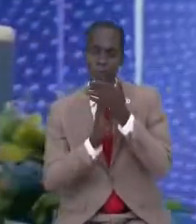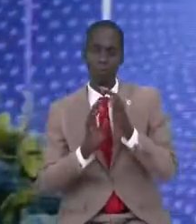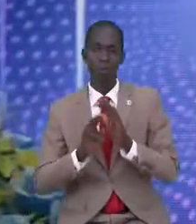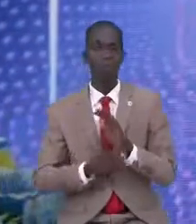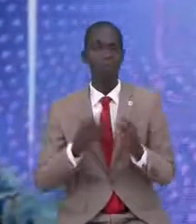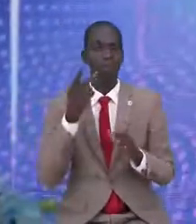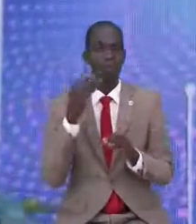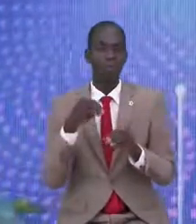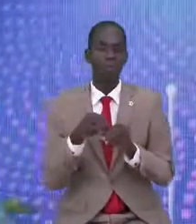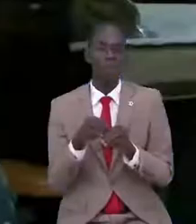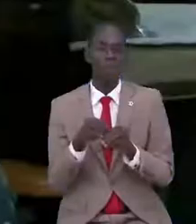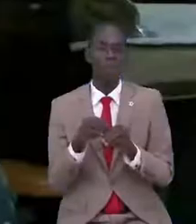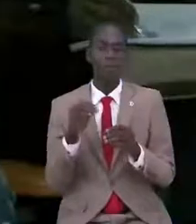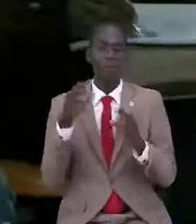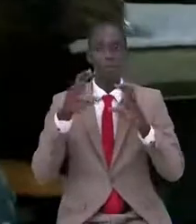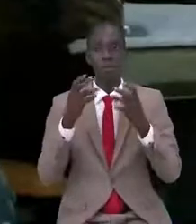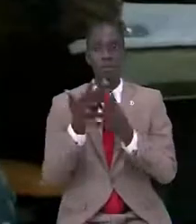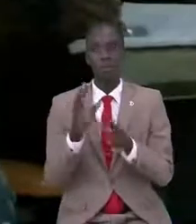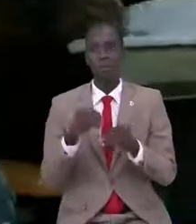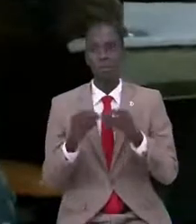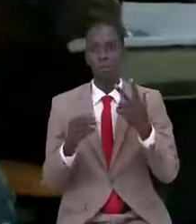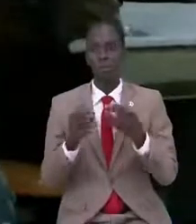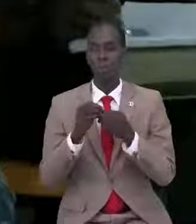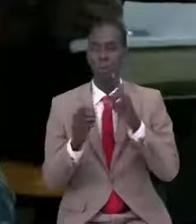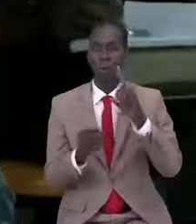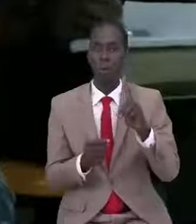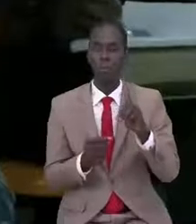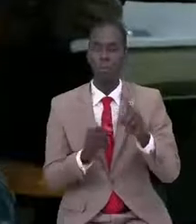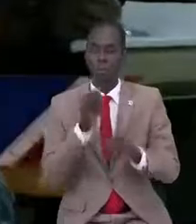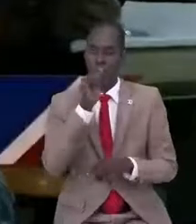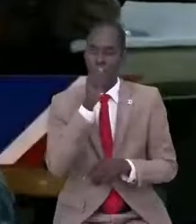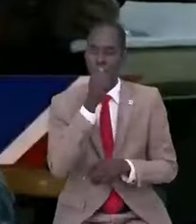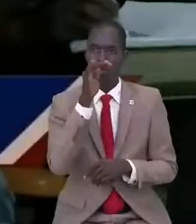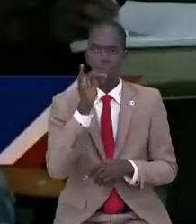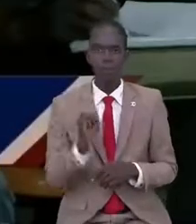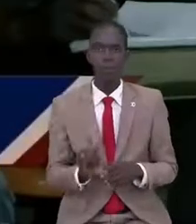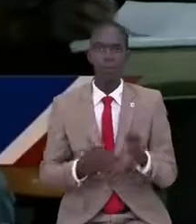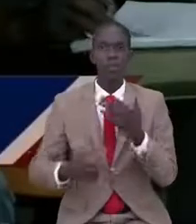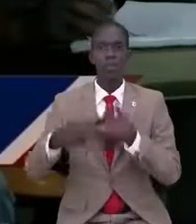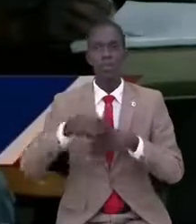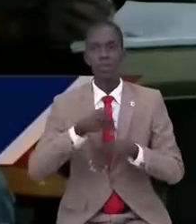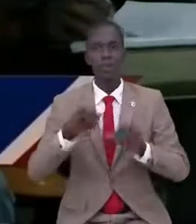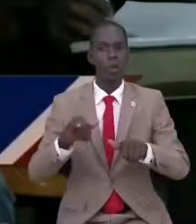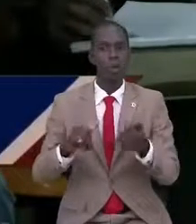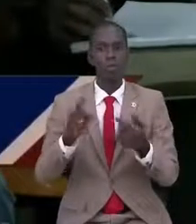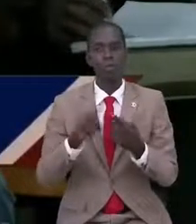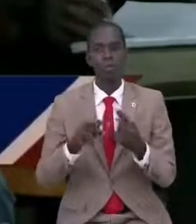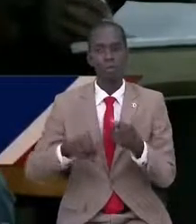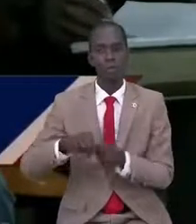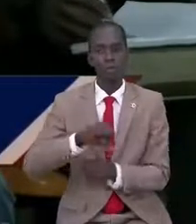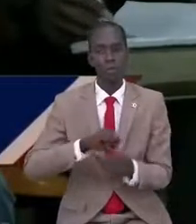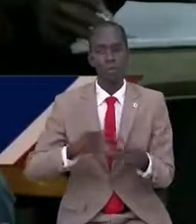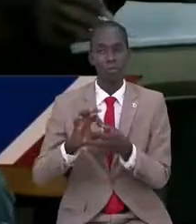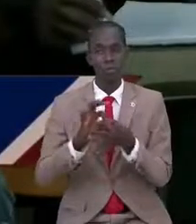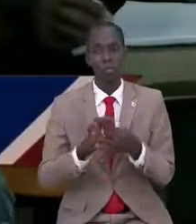trois parties. Première partie, restaurer patiemment les autres à la communion et à l'amour